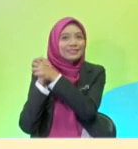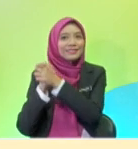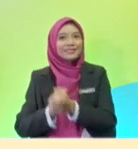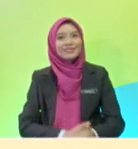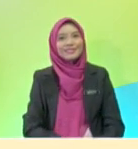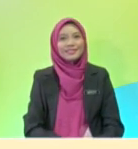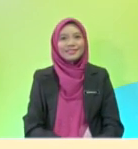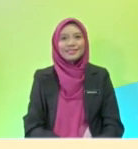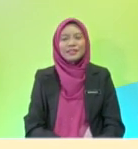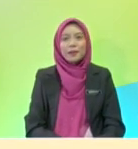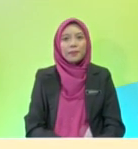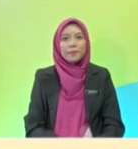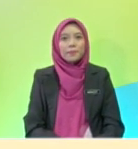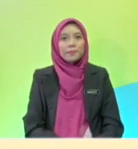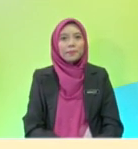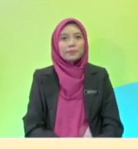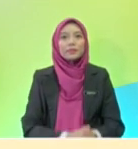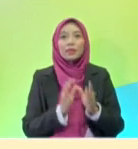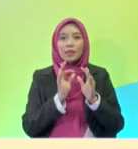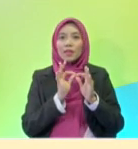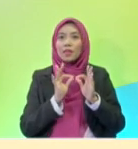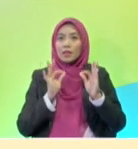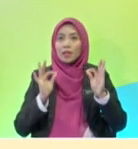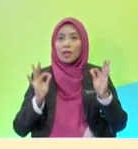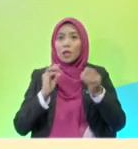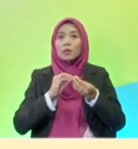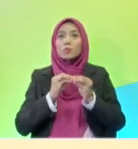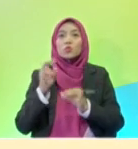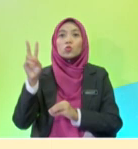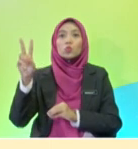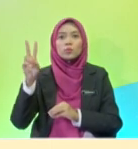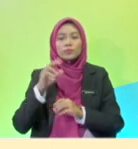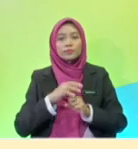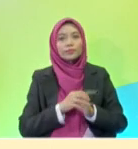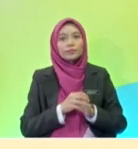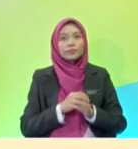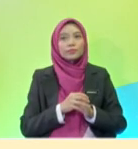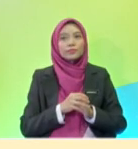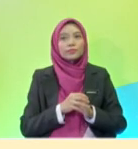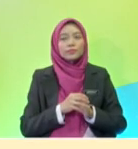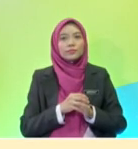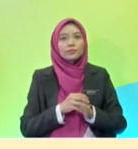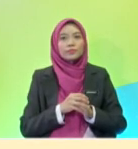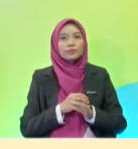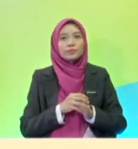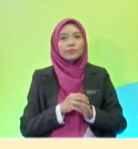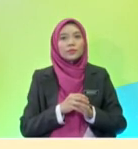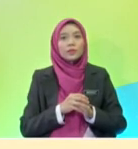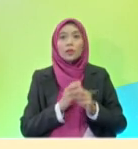betul oke tengok Ayah yang kedua saya membantu Datuk memberi makanan kepada ayam